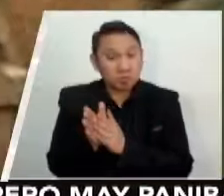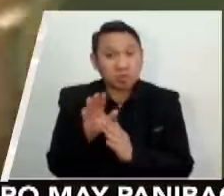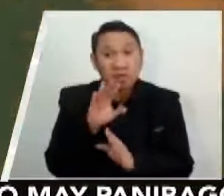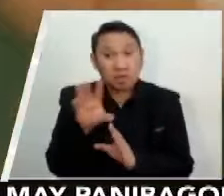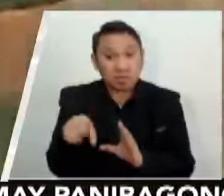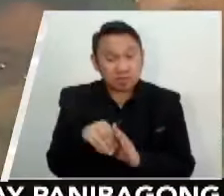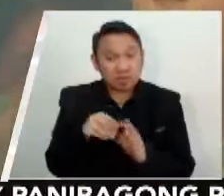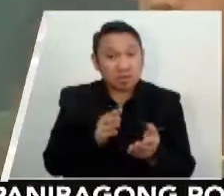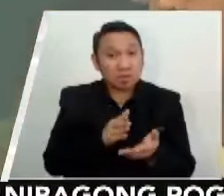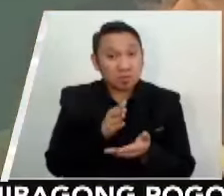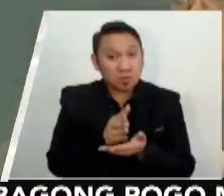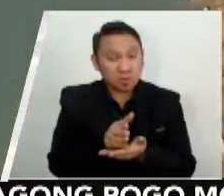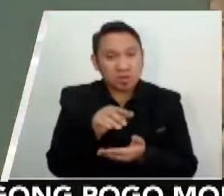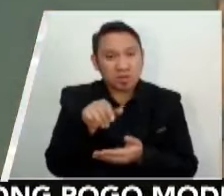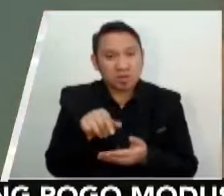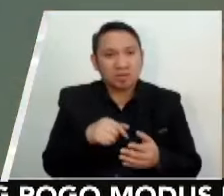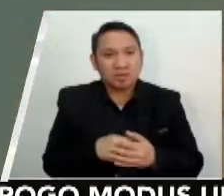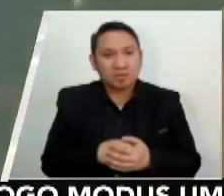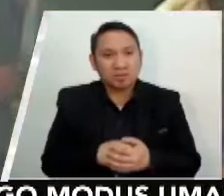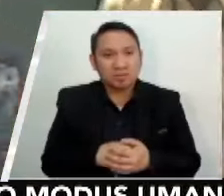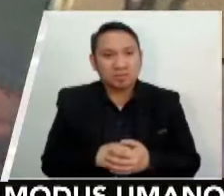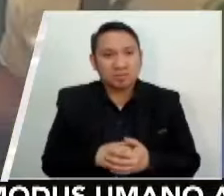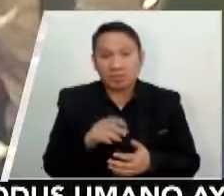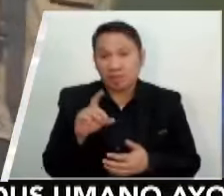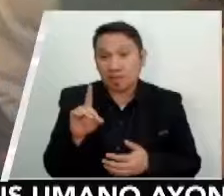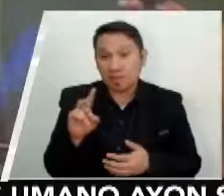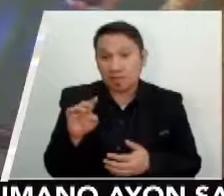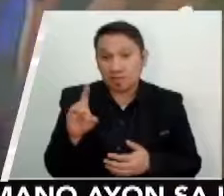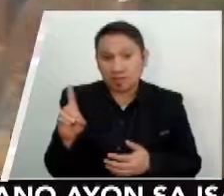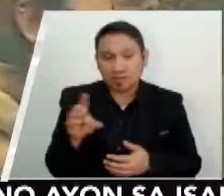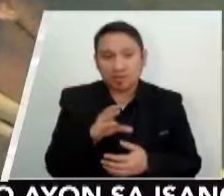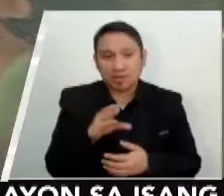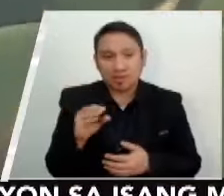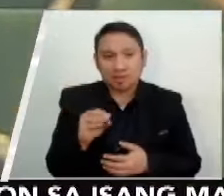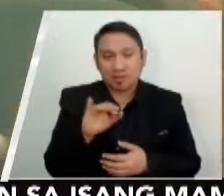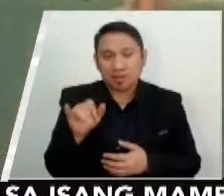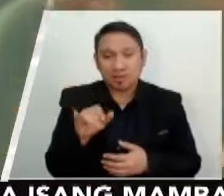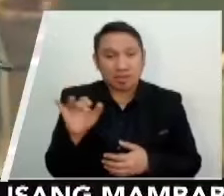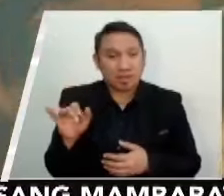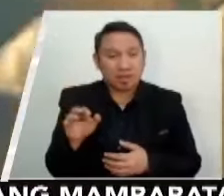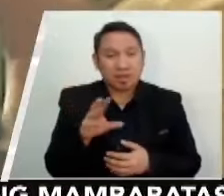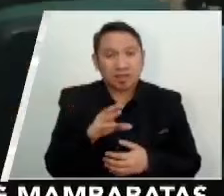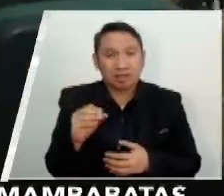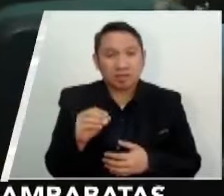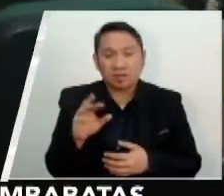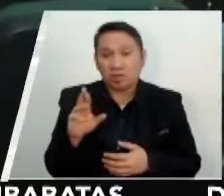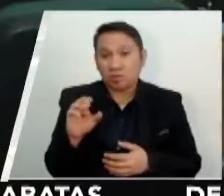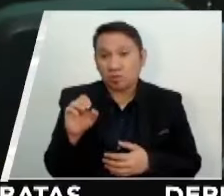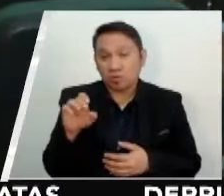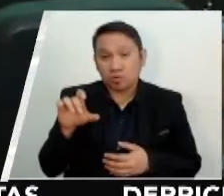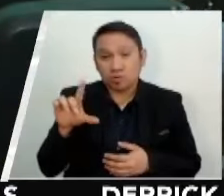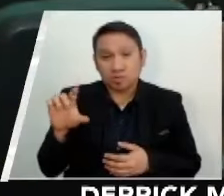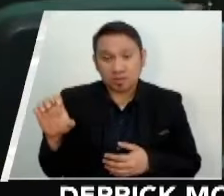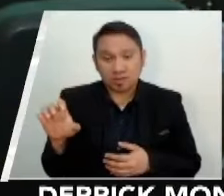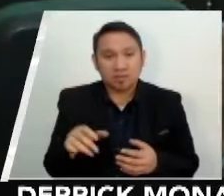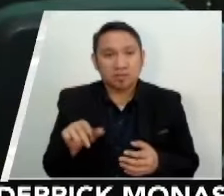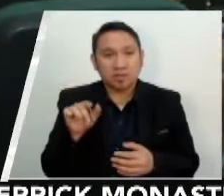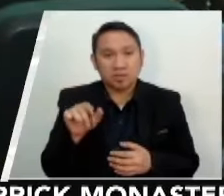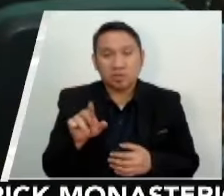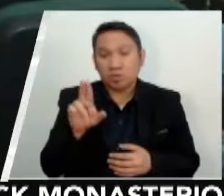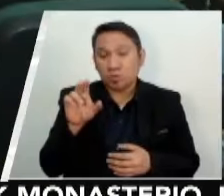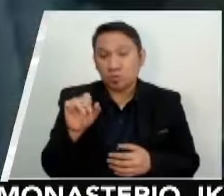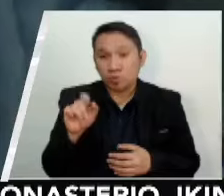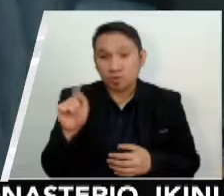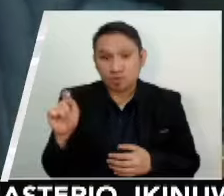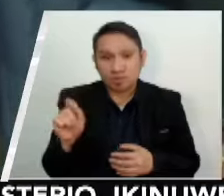Forteza, David Licauco, Jay Ortega, at Rochelle Pangilinan ang UST Angelicum